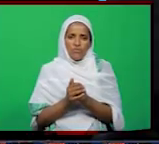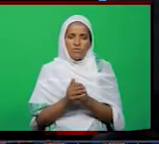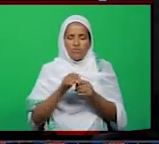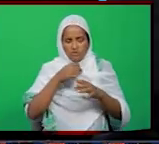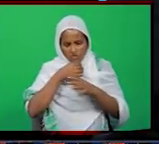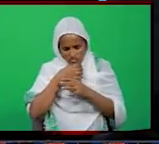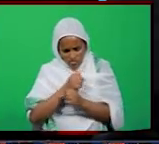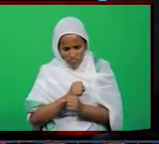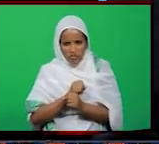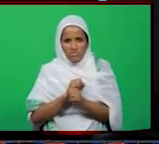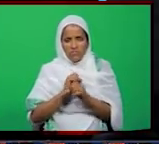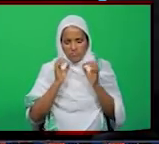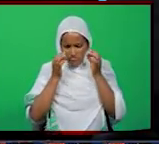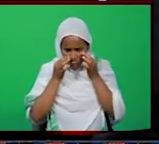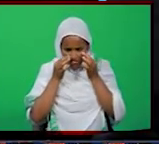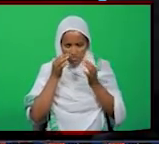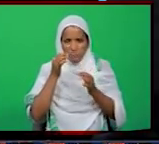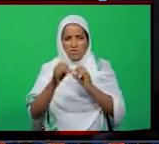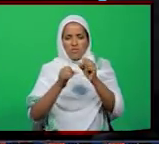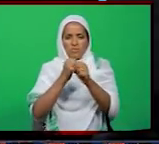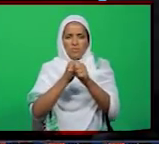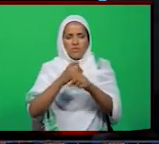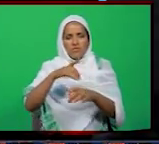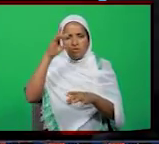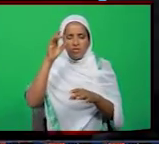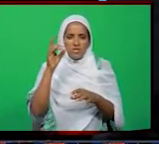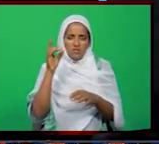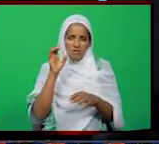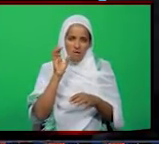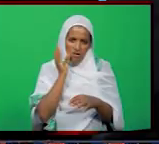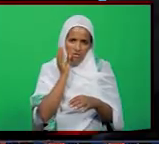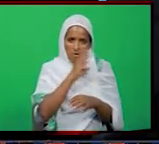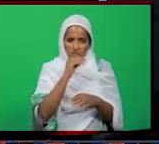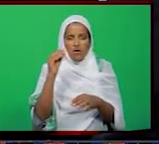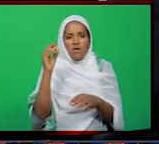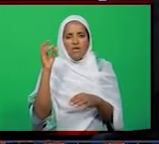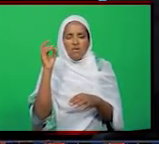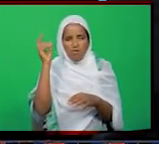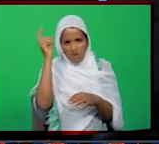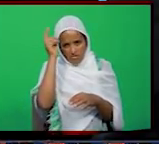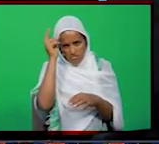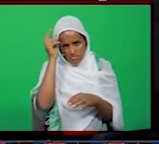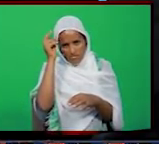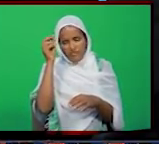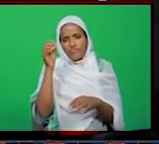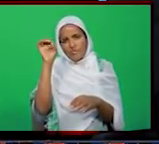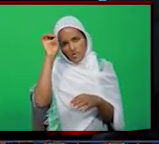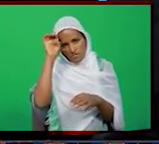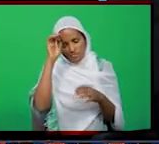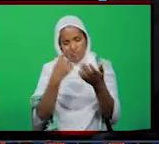ያረጁ ያፈጁ የእድሜ ባለጸጎች ቅድስት ሐናና ኢያቄም አስቀድመው